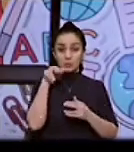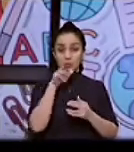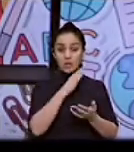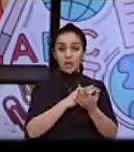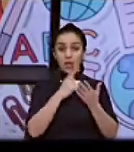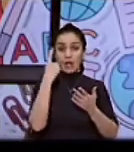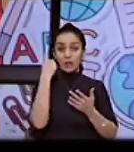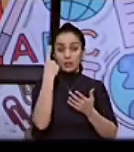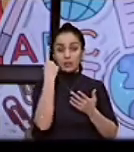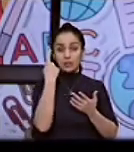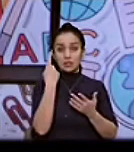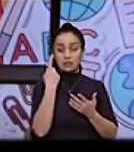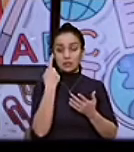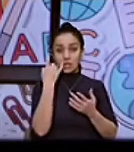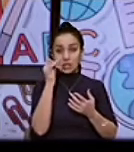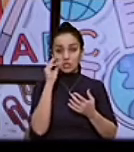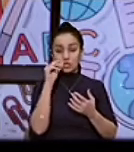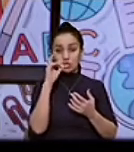мы закрасим